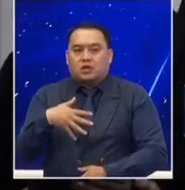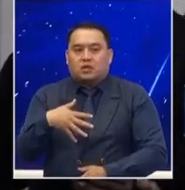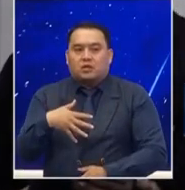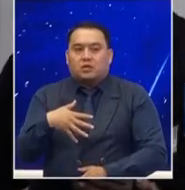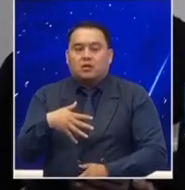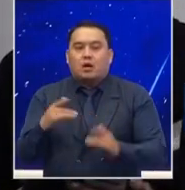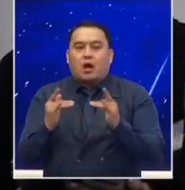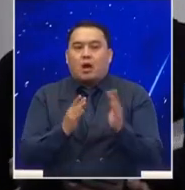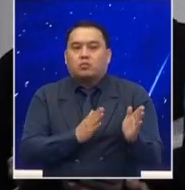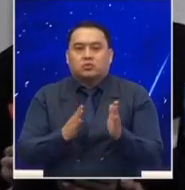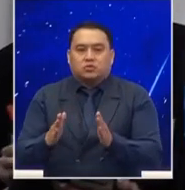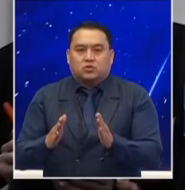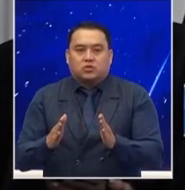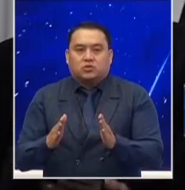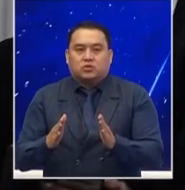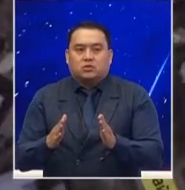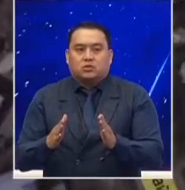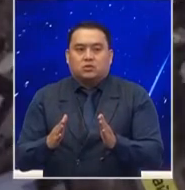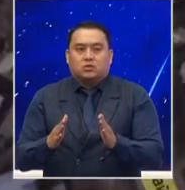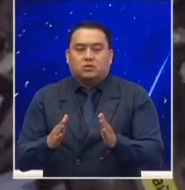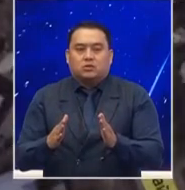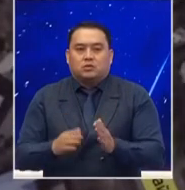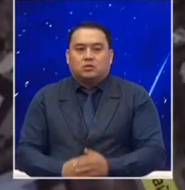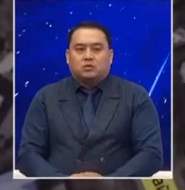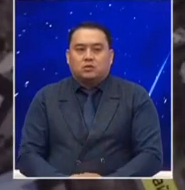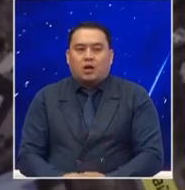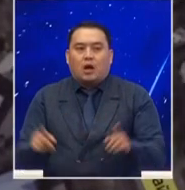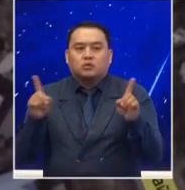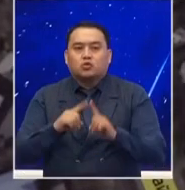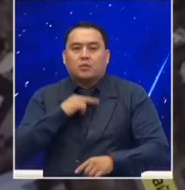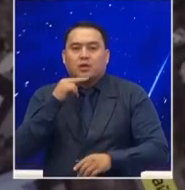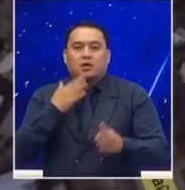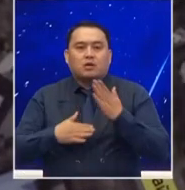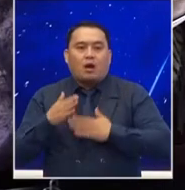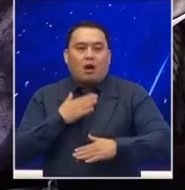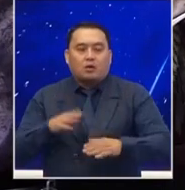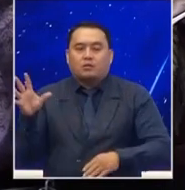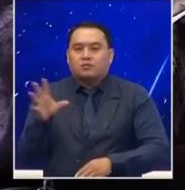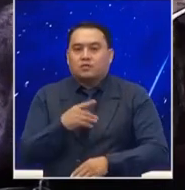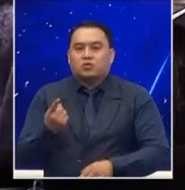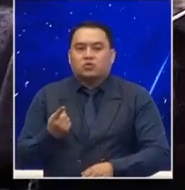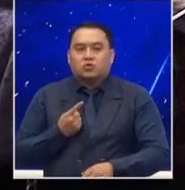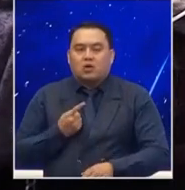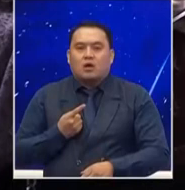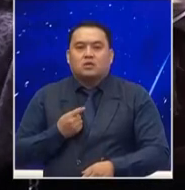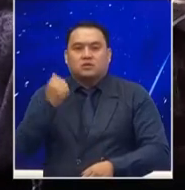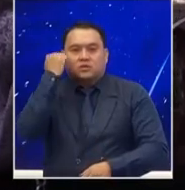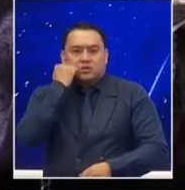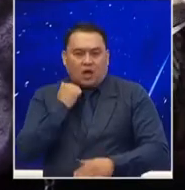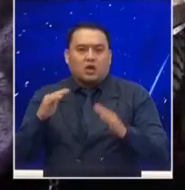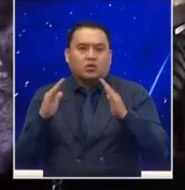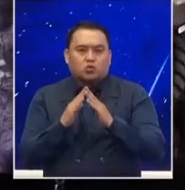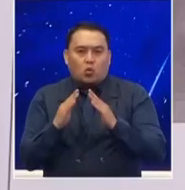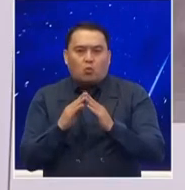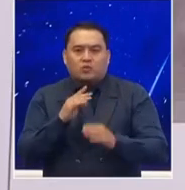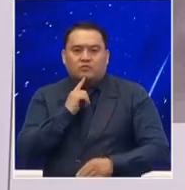мест обширите предусмотрено. Еще. Не знаю. Особая радость в ближайшем будущем ожидает жителей аварийных домов. В весьма